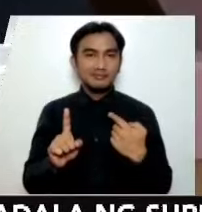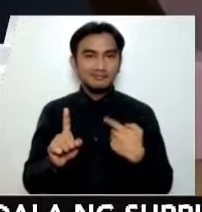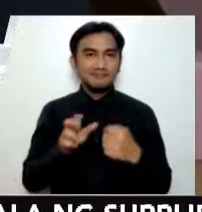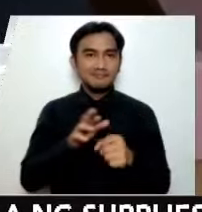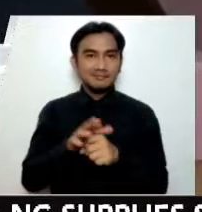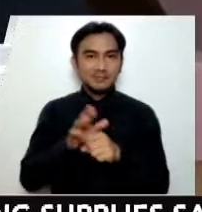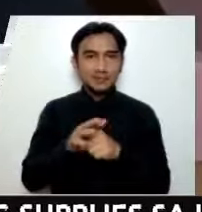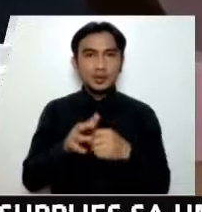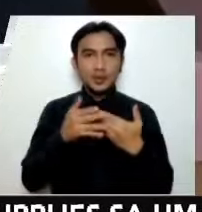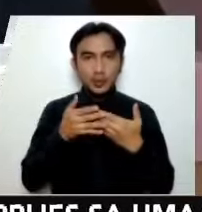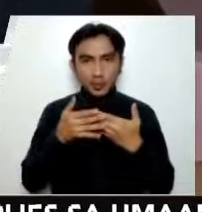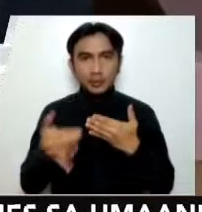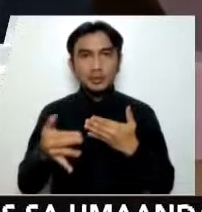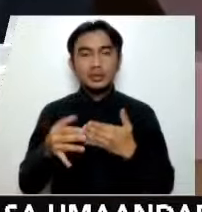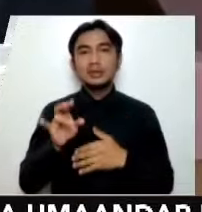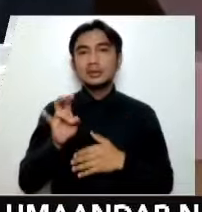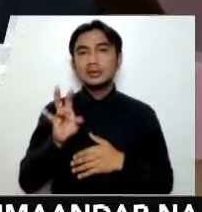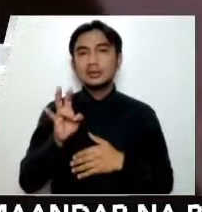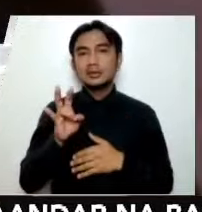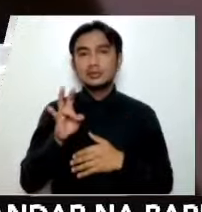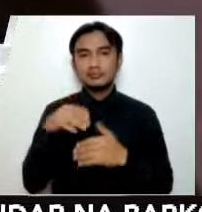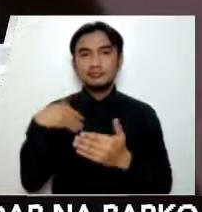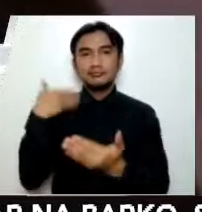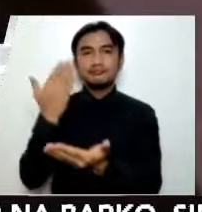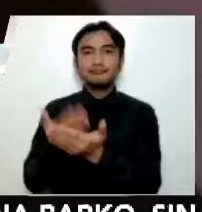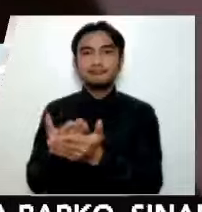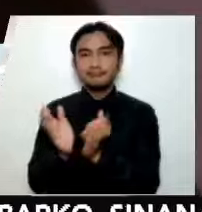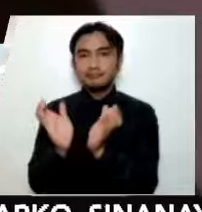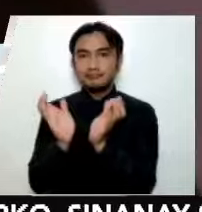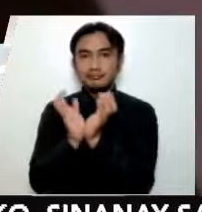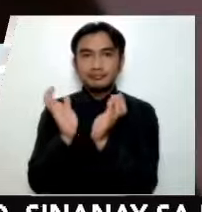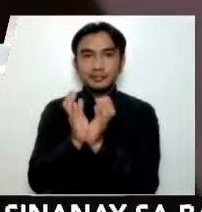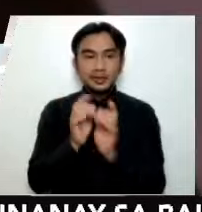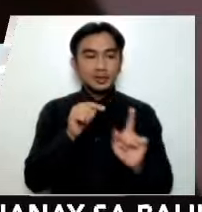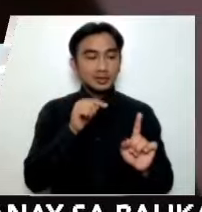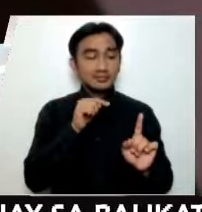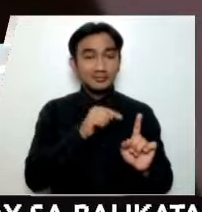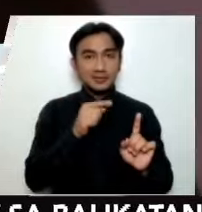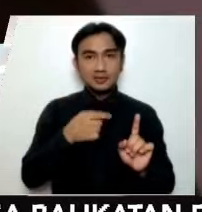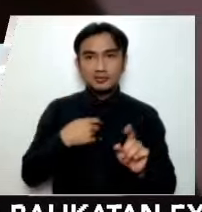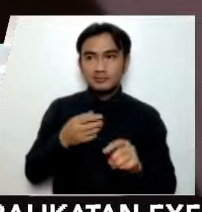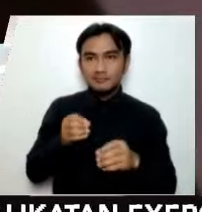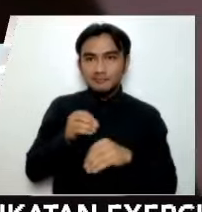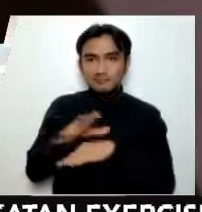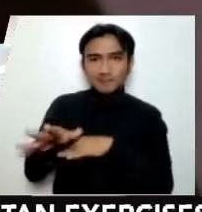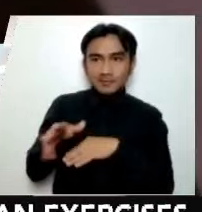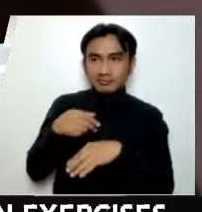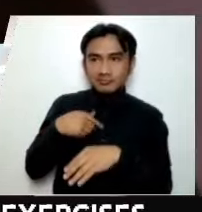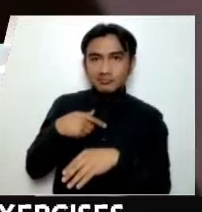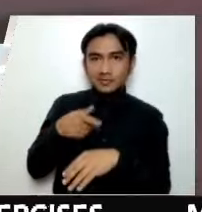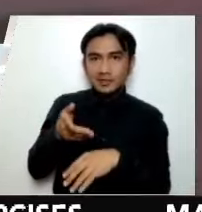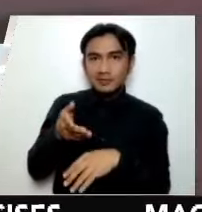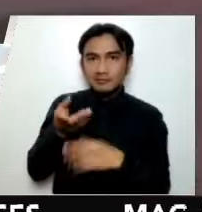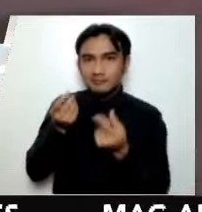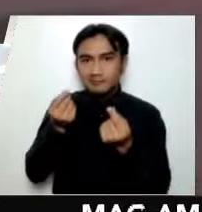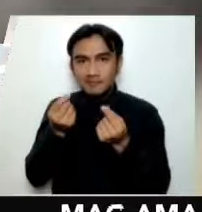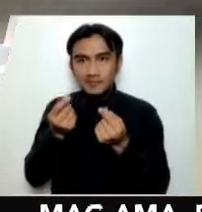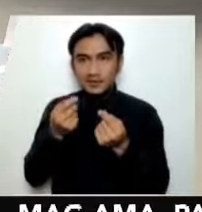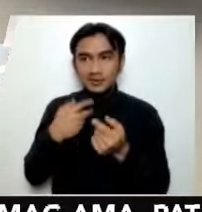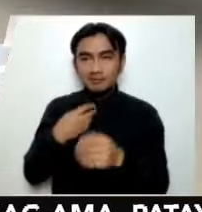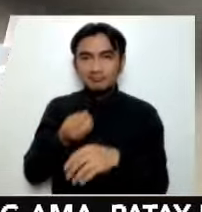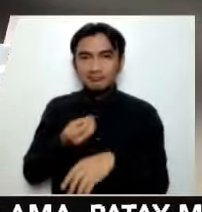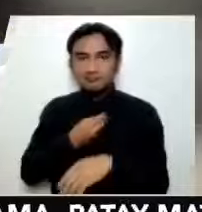hanggang Nakapunta na siya ng DSWD tinatakot daw siya lagi nitong ating suspect na papatayin yung kanyang buong pamilya